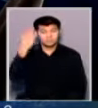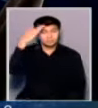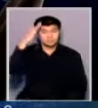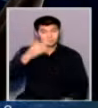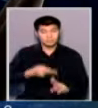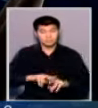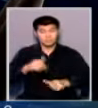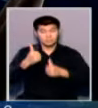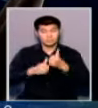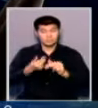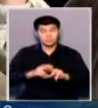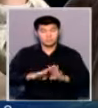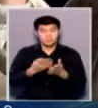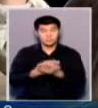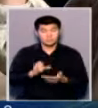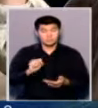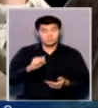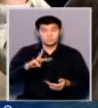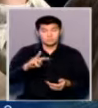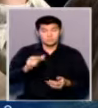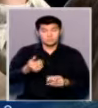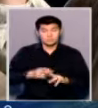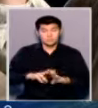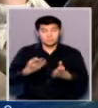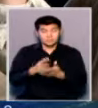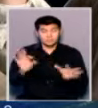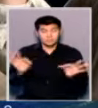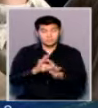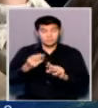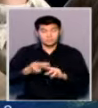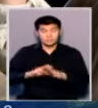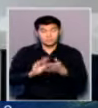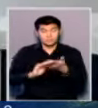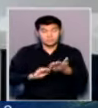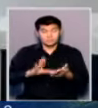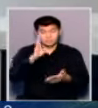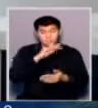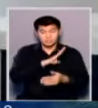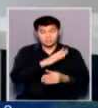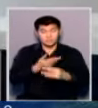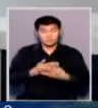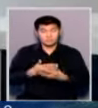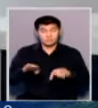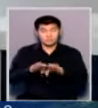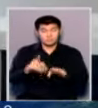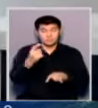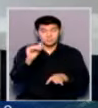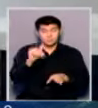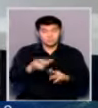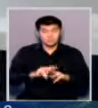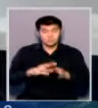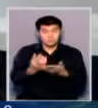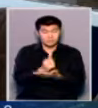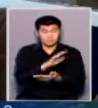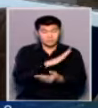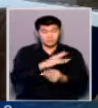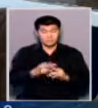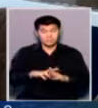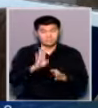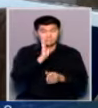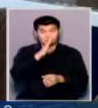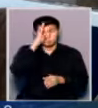түскен конкурста Амина Құрбанова Астана опера студиясында ән жазу мүмкіндігіне ие болды. Сондағы 100 000 теңгелік сыйақыны ұтып алды. Ал